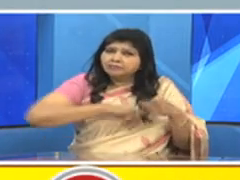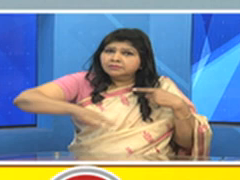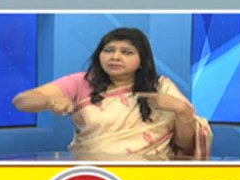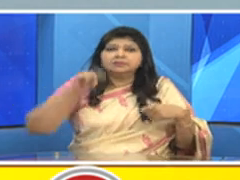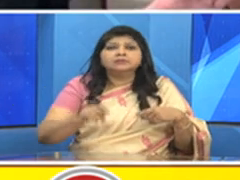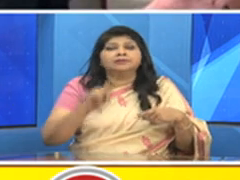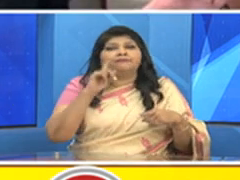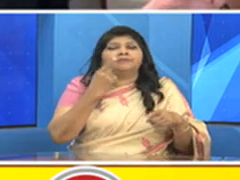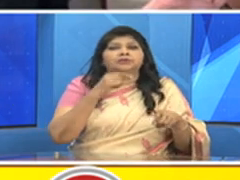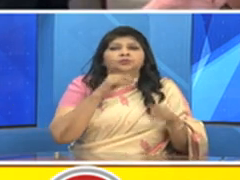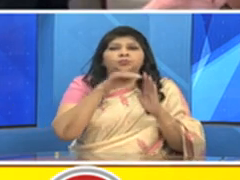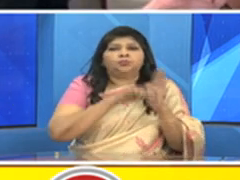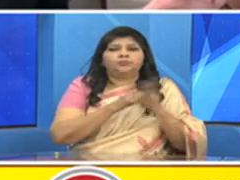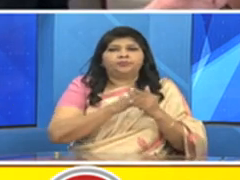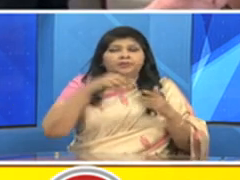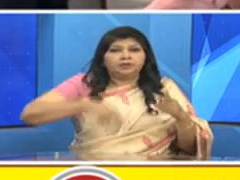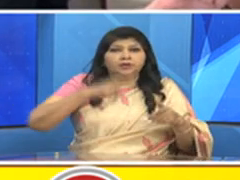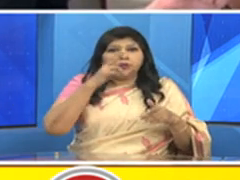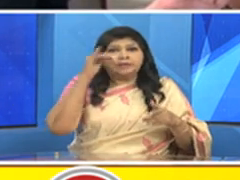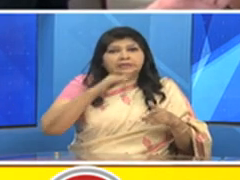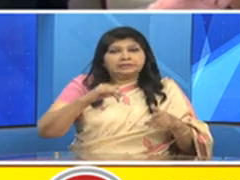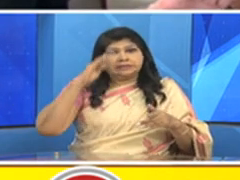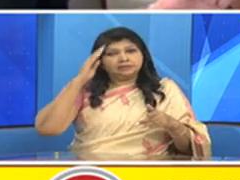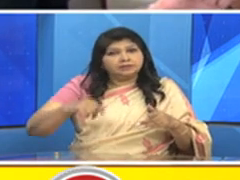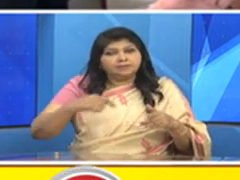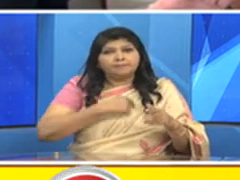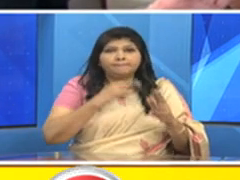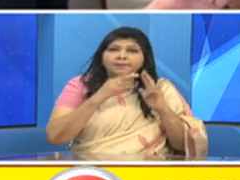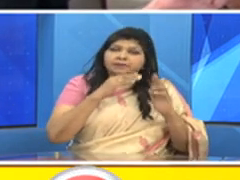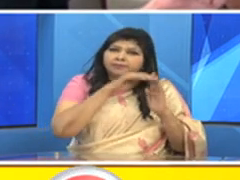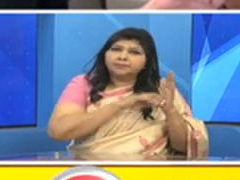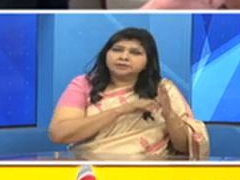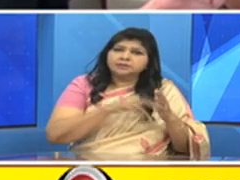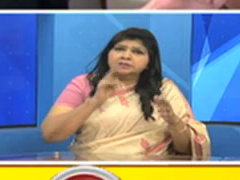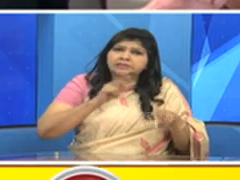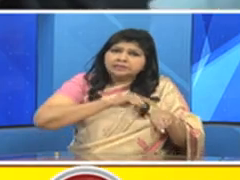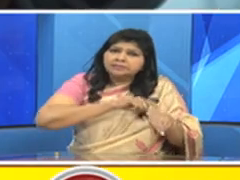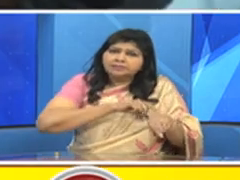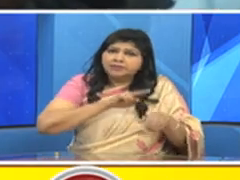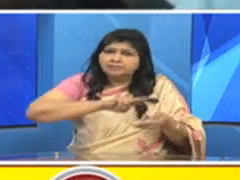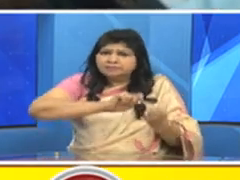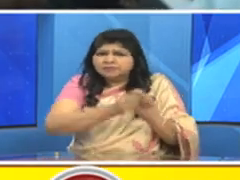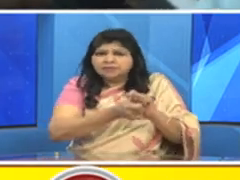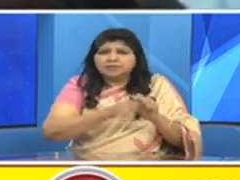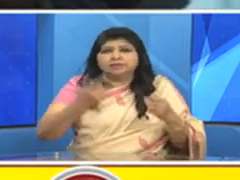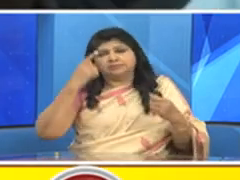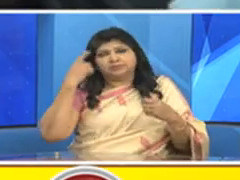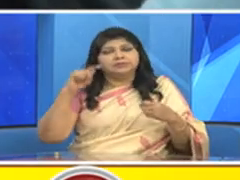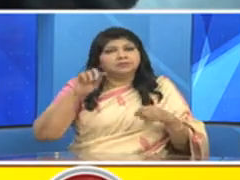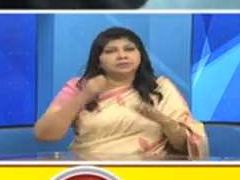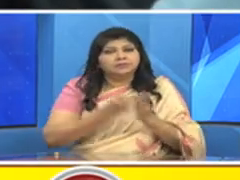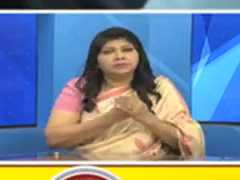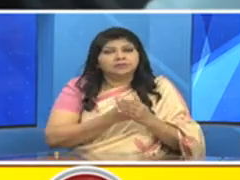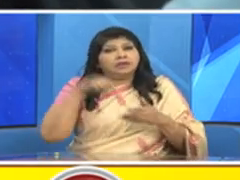समारोह की वजह से आपसे मन की बात उसके समय में परिवर्तन करना उचित लगा